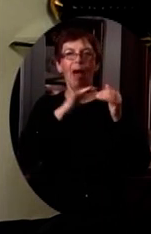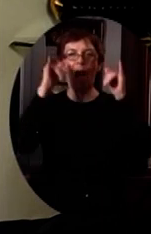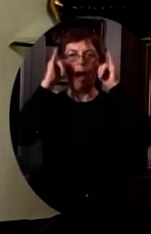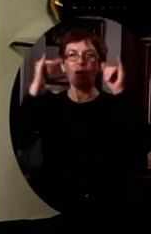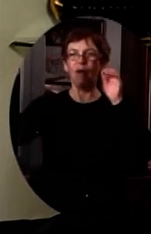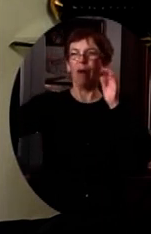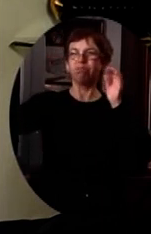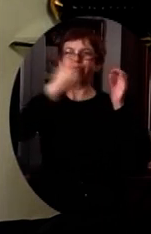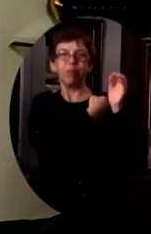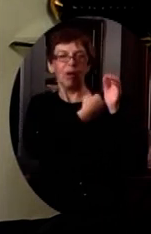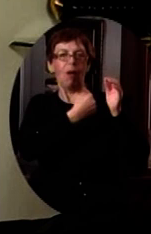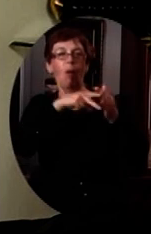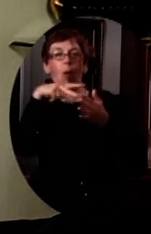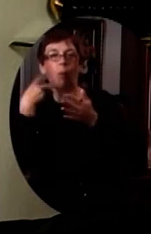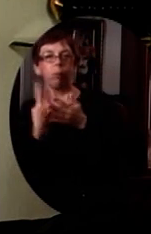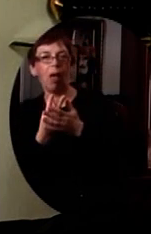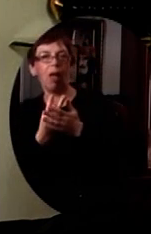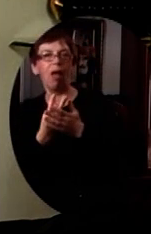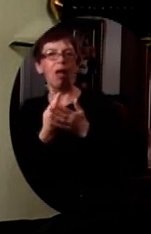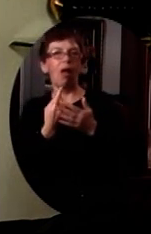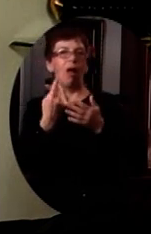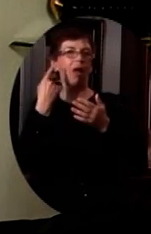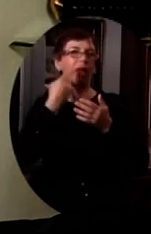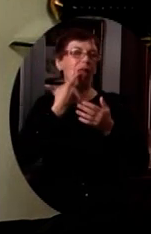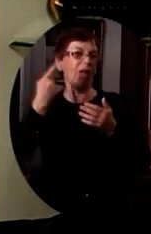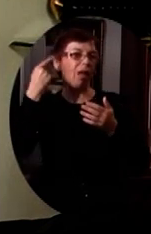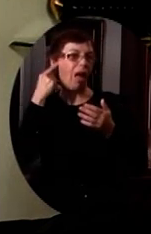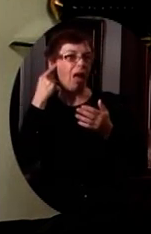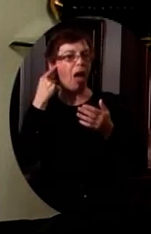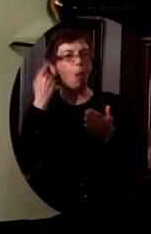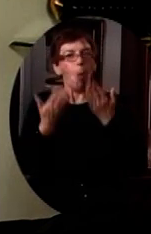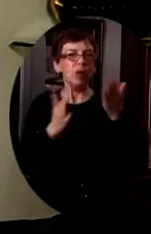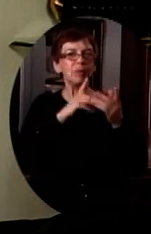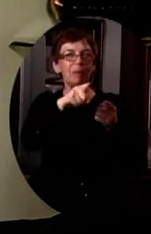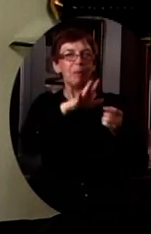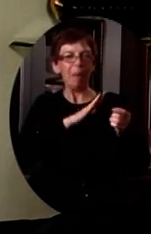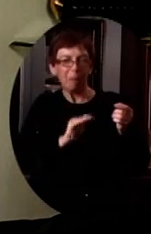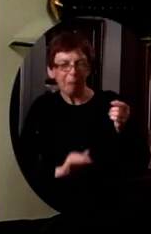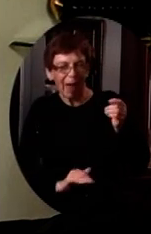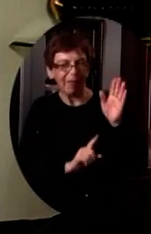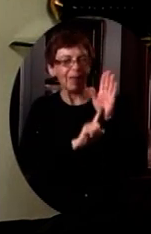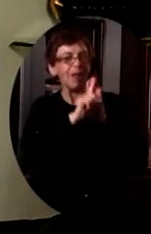מהפרה והתחרשת, כנראה שהשפה שדיברת הייתה יידיש?